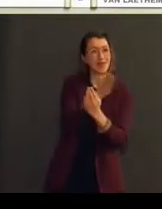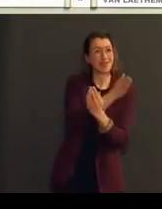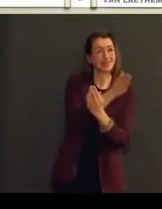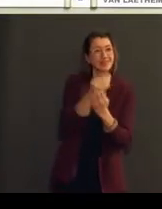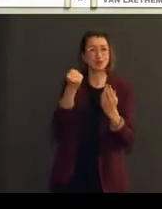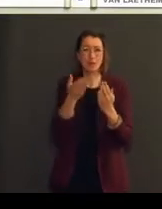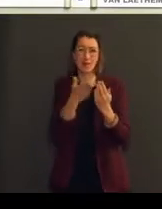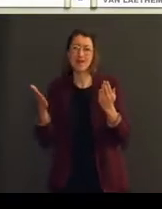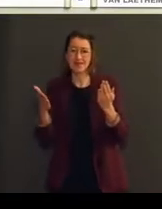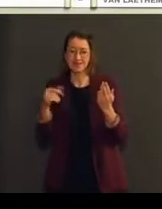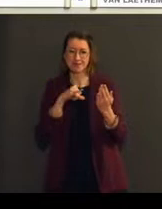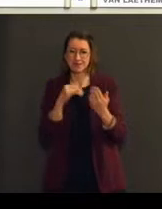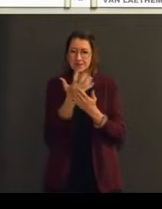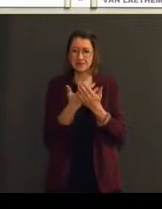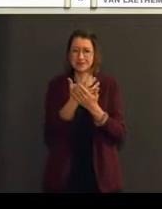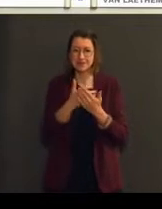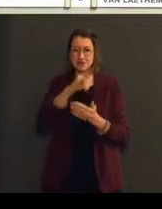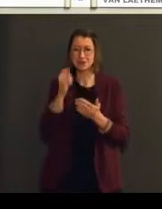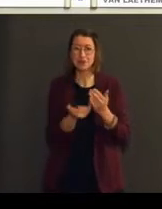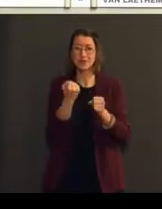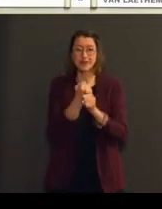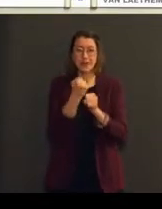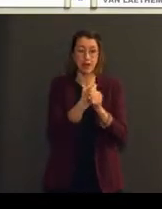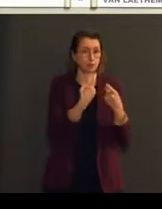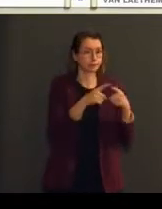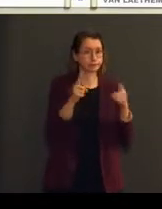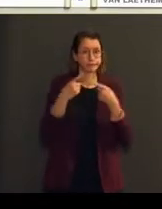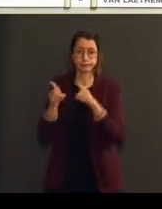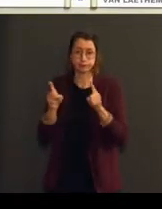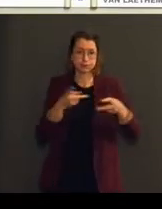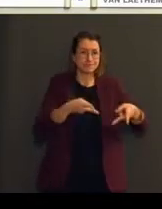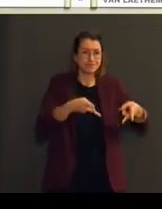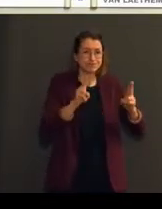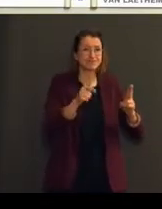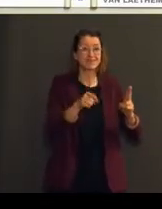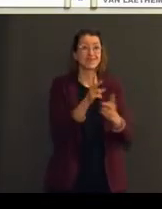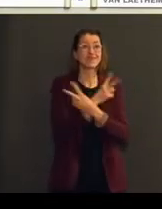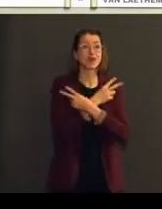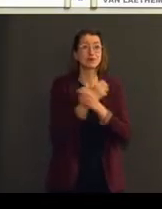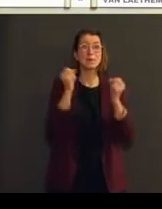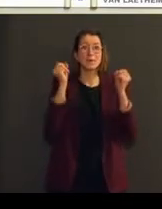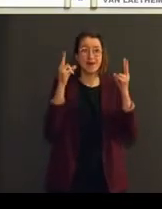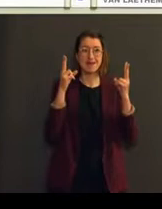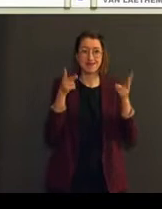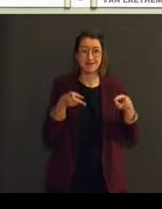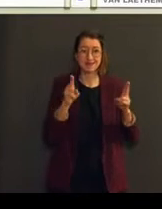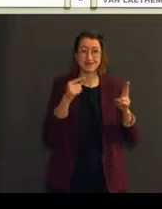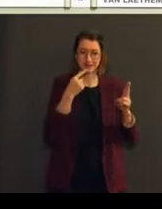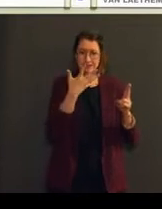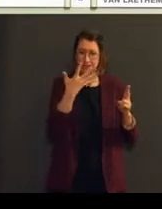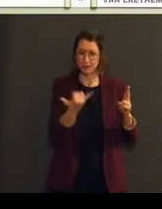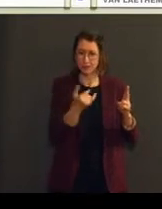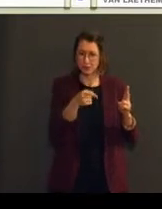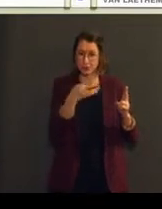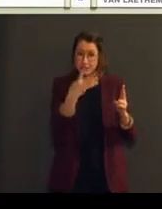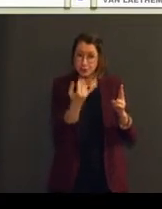jours où on travaille, puisqu'il y a une semaine de Pâques, et donc on compare effectivement des semaines de 5 jours avec des semaines de 4 jours. Et